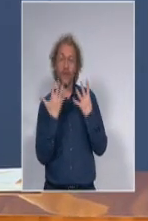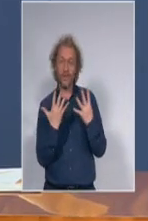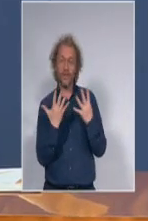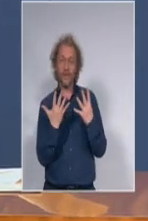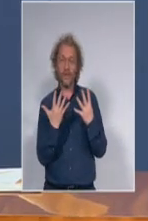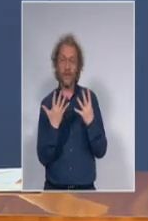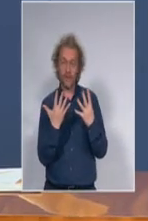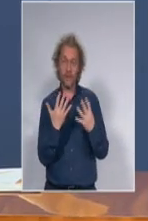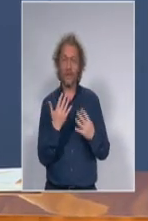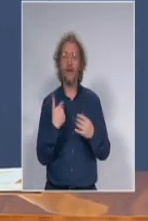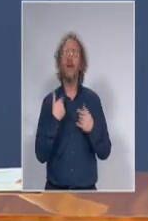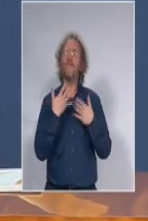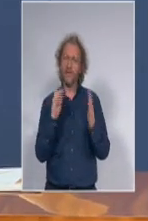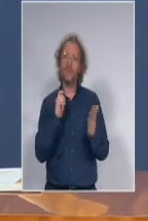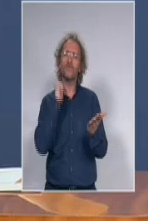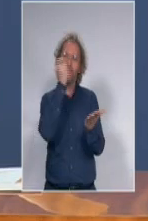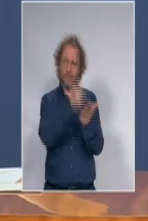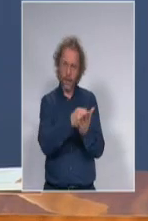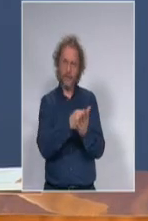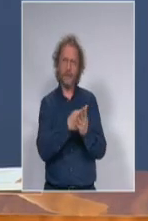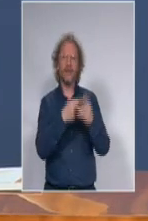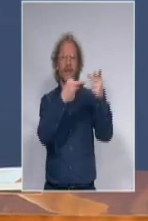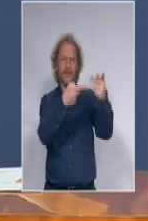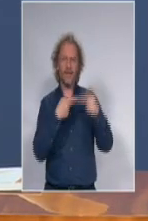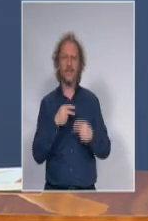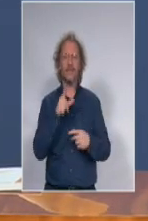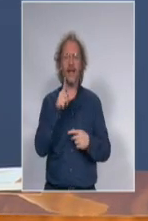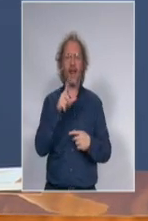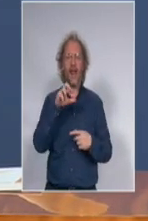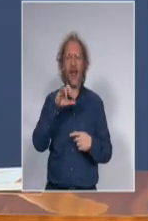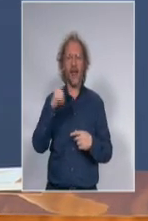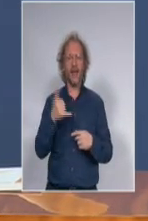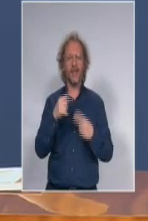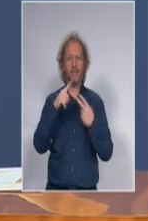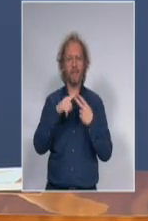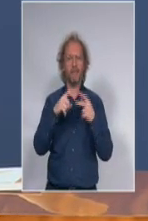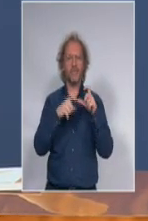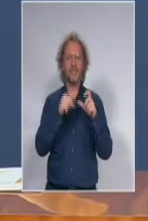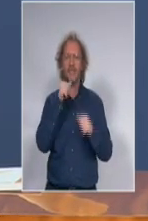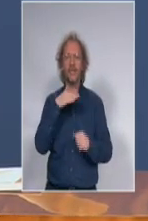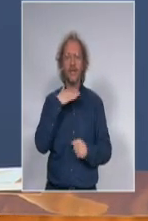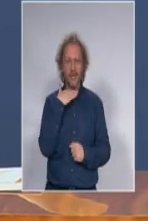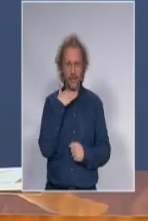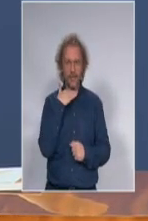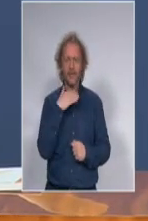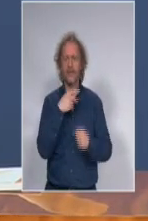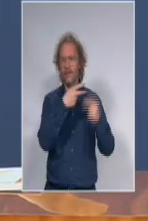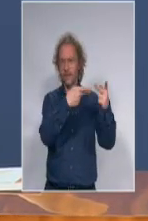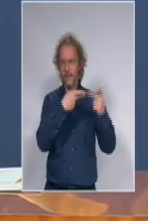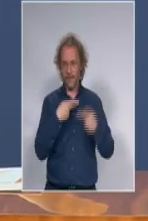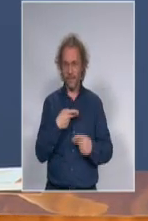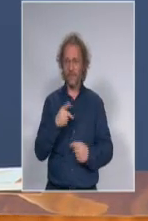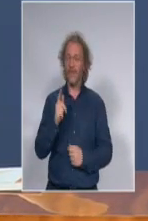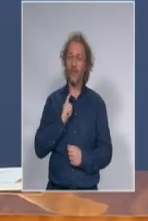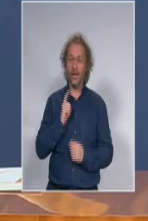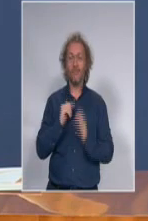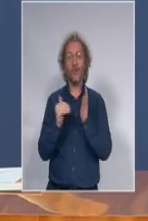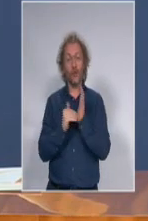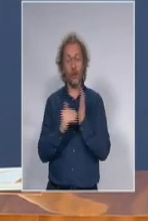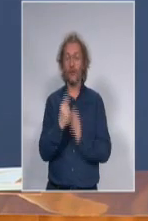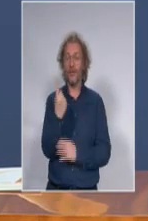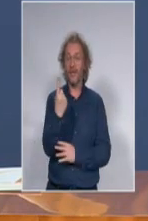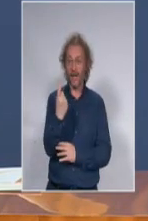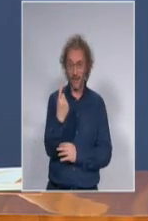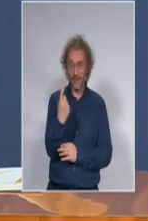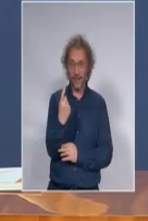a u subotu uveče očekujem još 100 koji bi došli kao